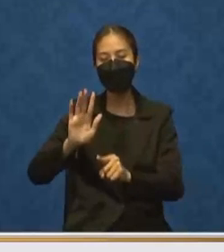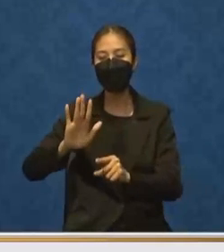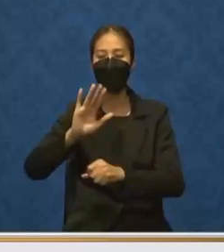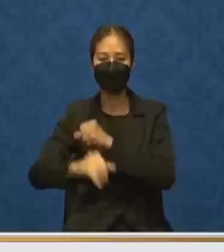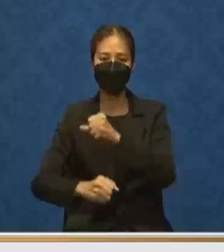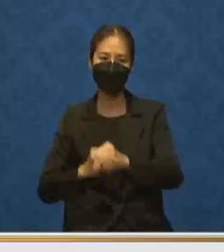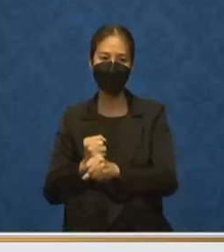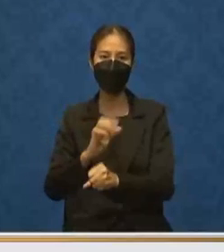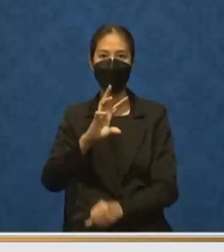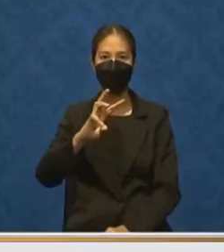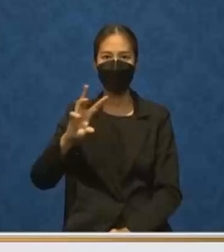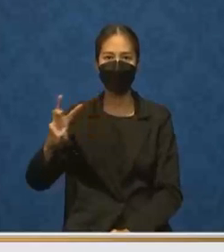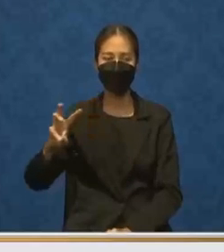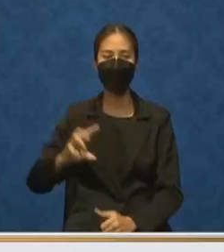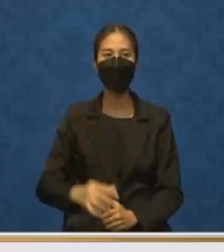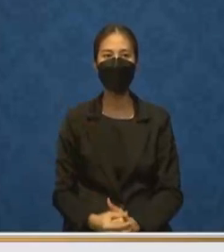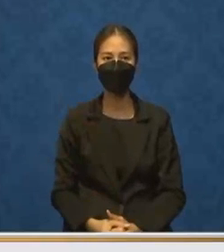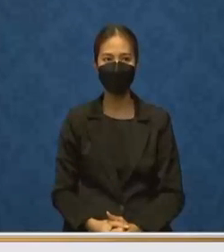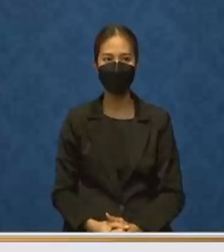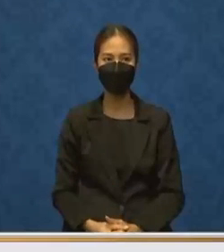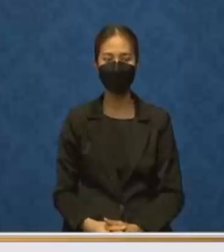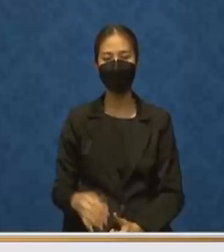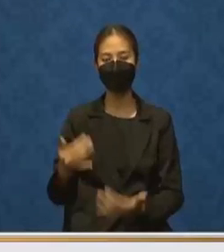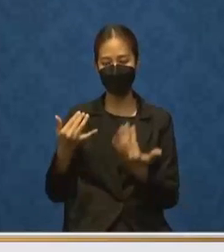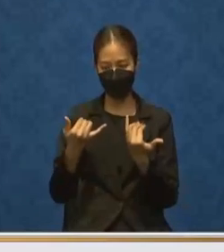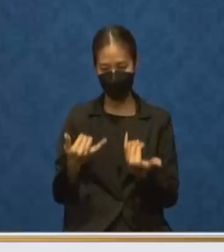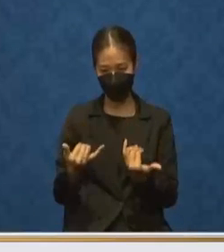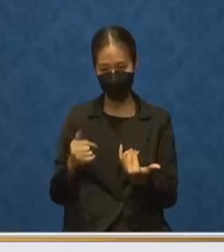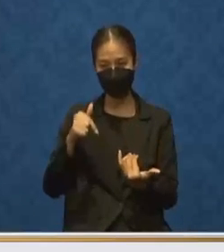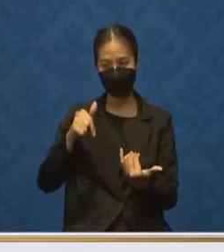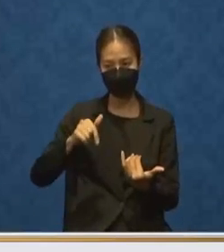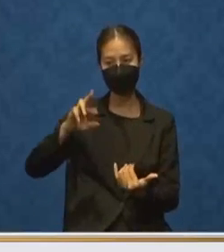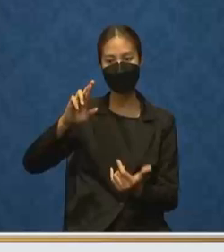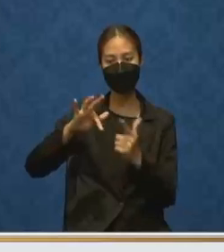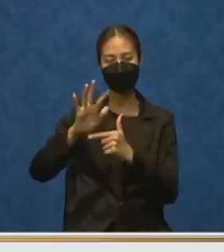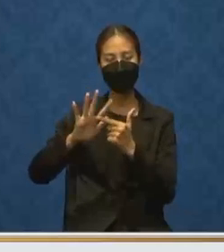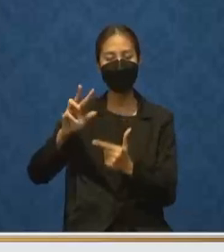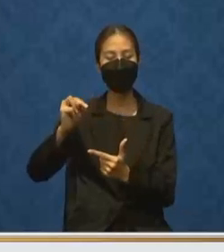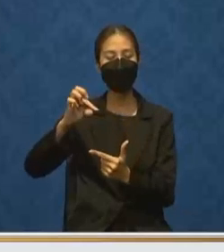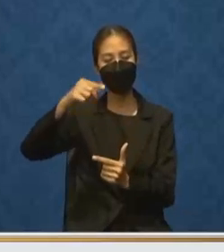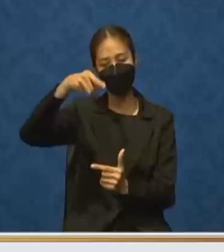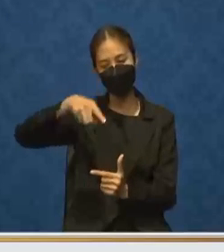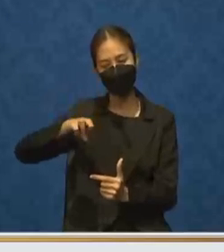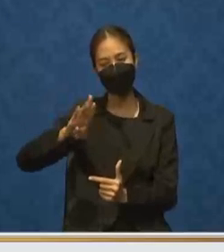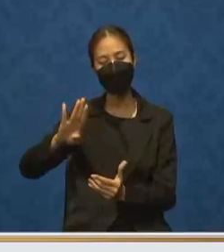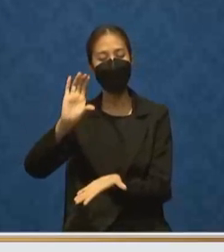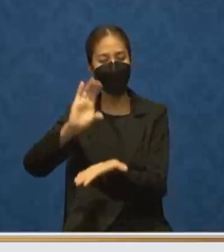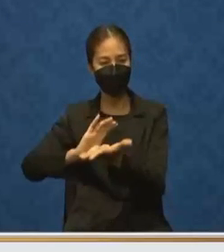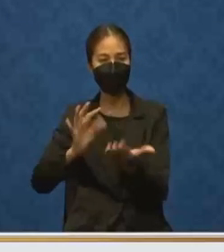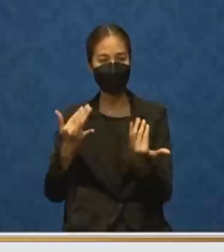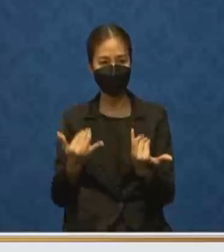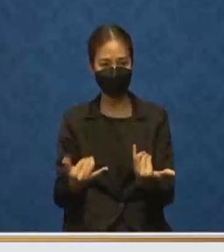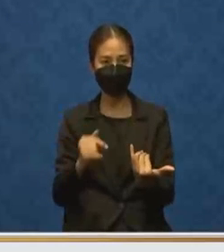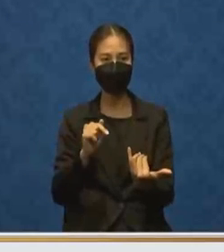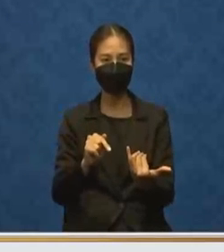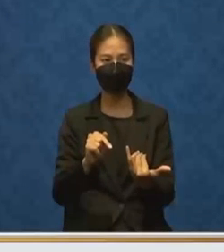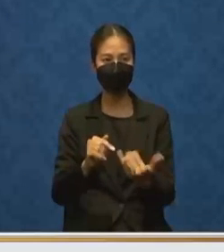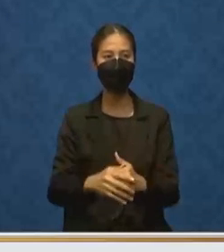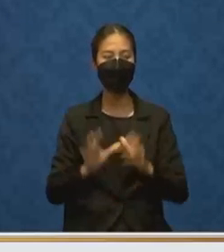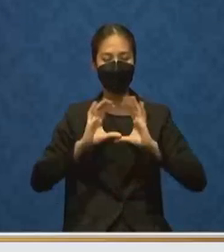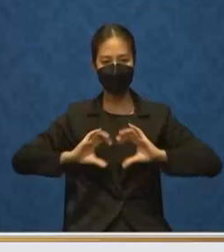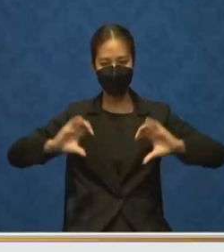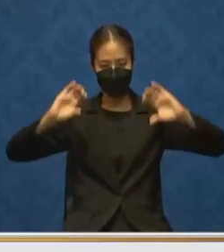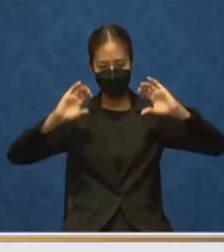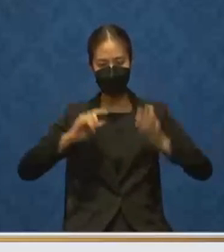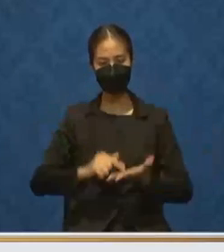2566ร่างพระราชบัญญัติงบประมาณรายจ่ายประจำปีงบประมาณ2566นี้รัฐบาลนำเสนอ